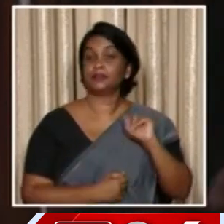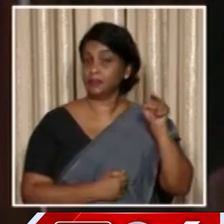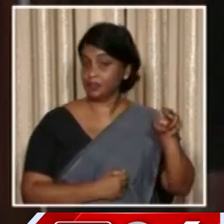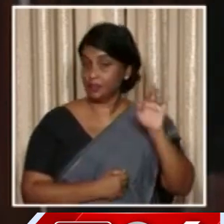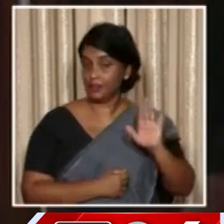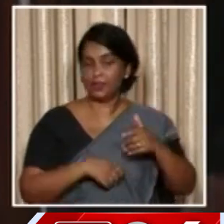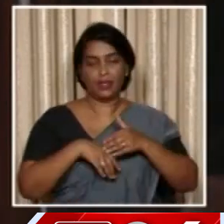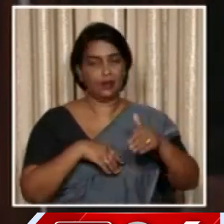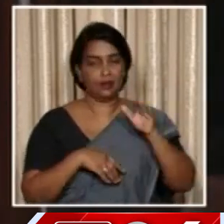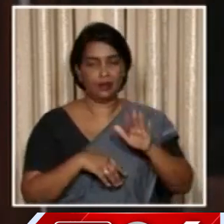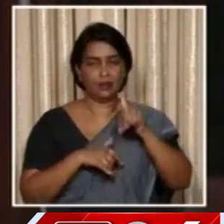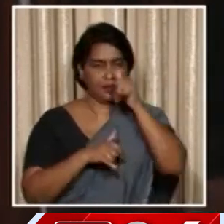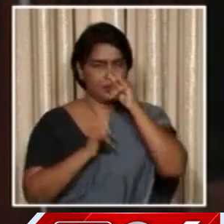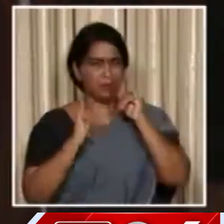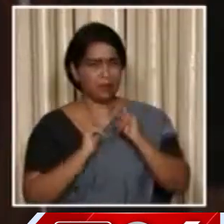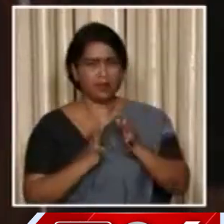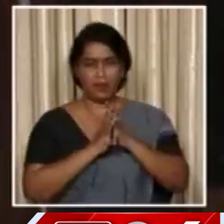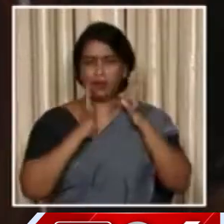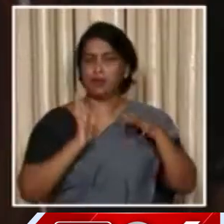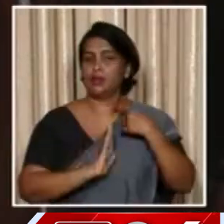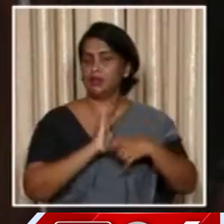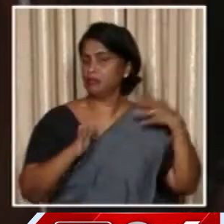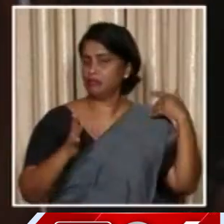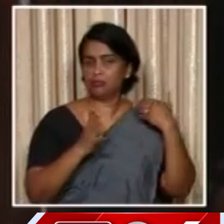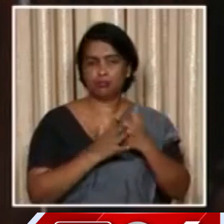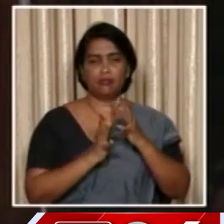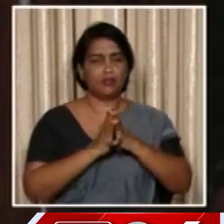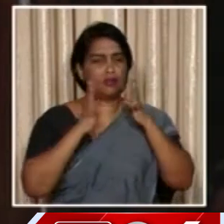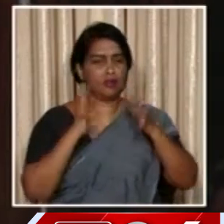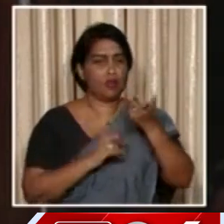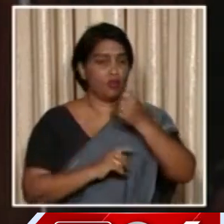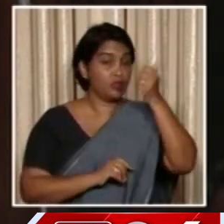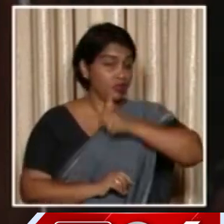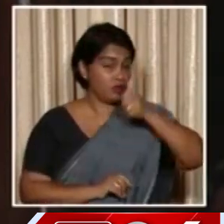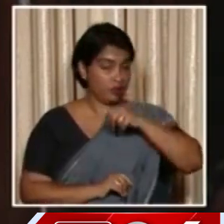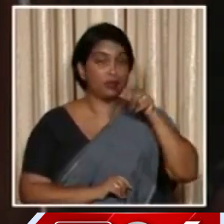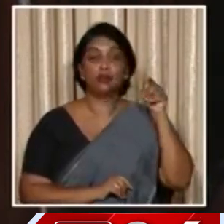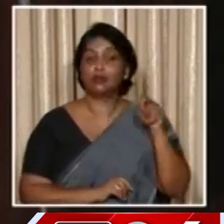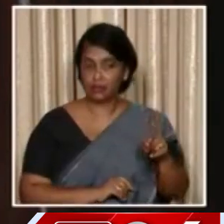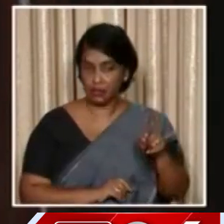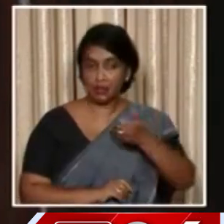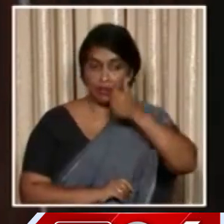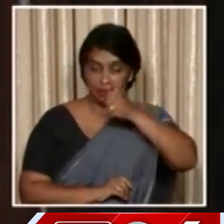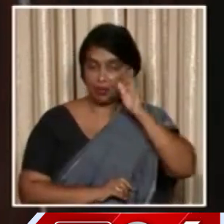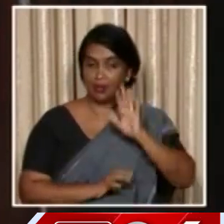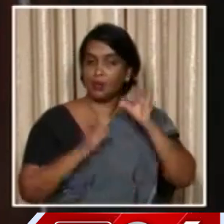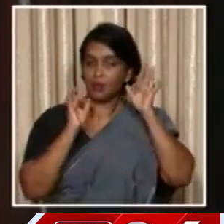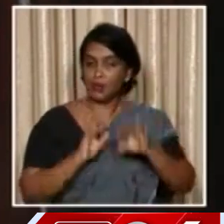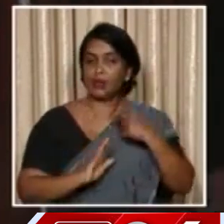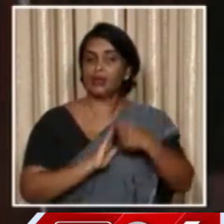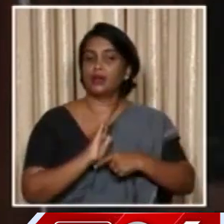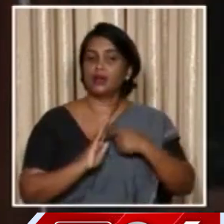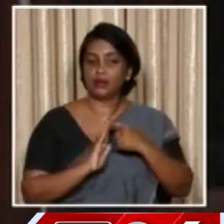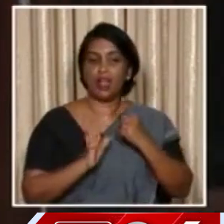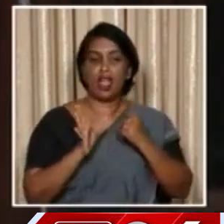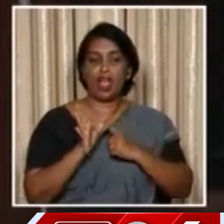එතුමාගේ කාලයේ සිදු වූ මේ මහා වංචාව මෙතෙක් අපේ රටේ ඉතිහාසයේ සිදුලා තියෙන විශාලම මුල්‍ය වංචාව ඒ වංචාවෙන් තොර රටක් වෙනුවෙන්